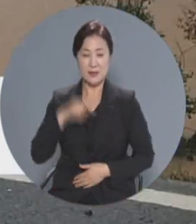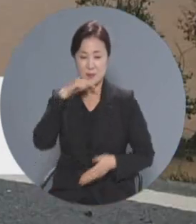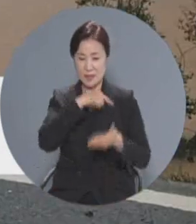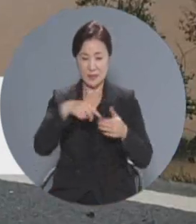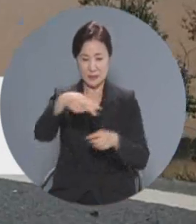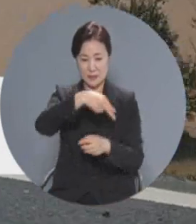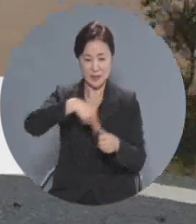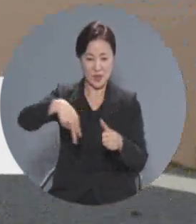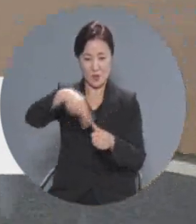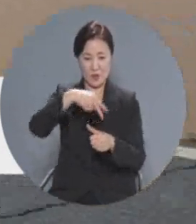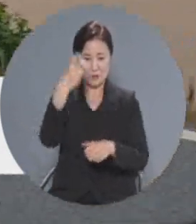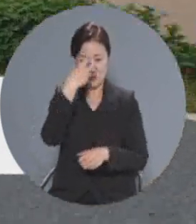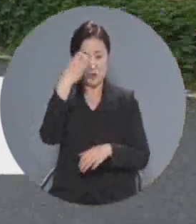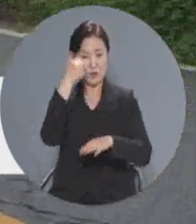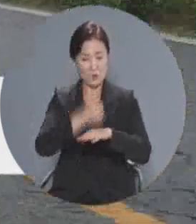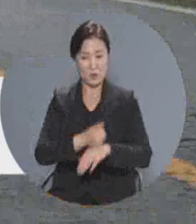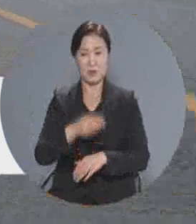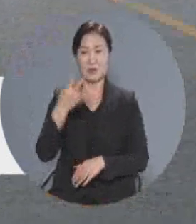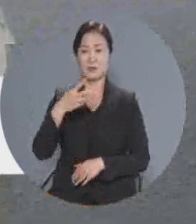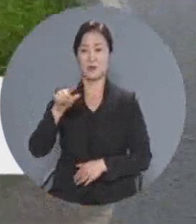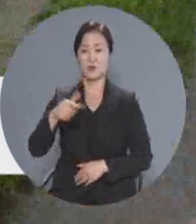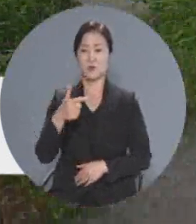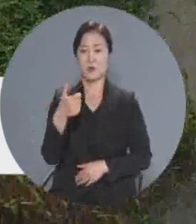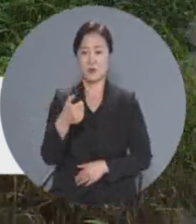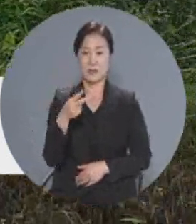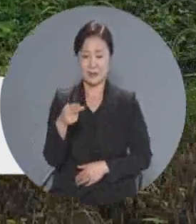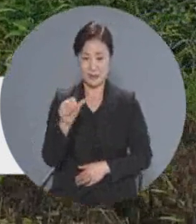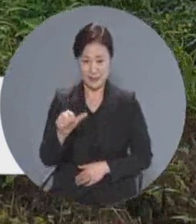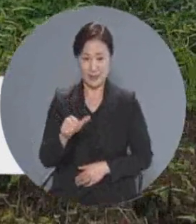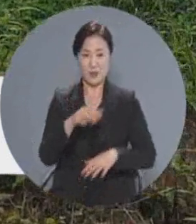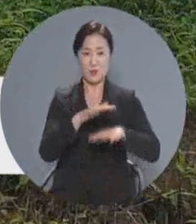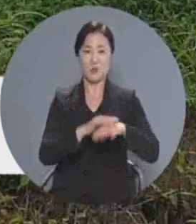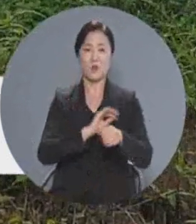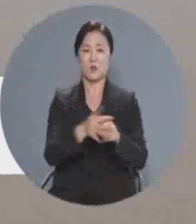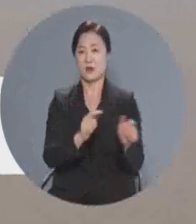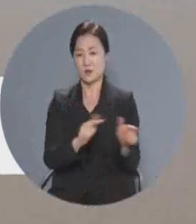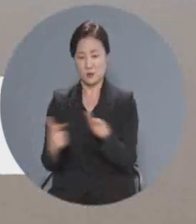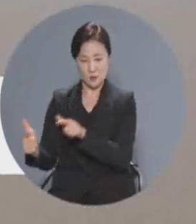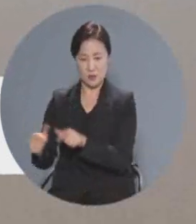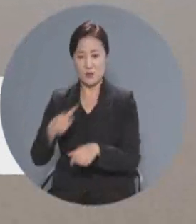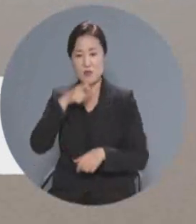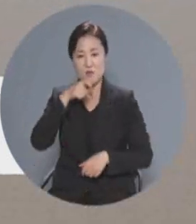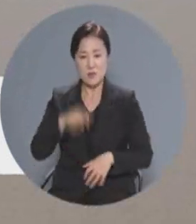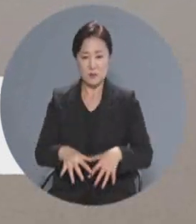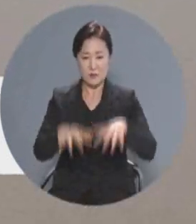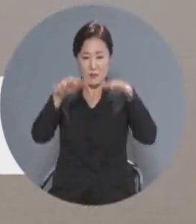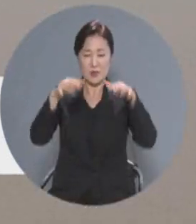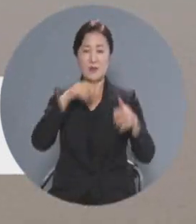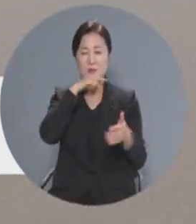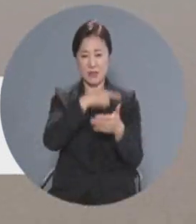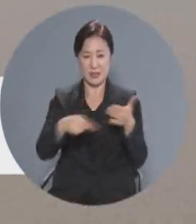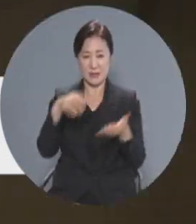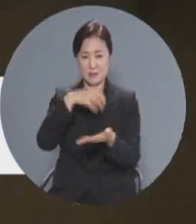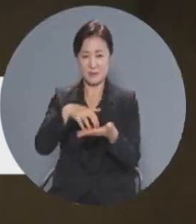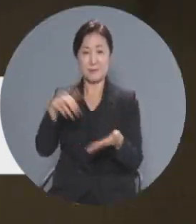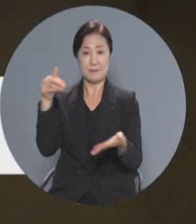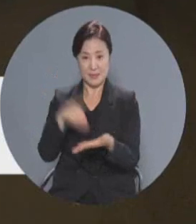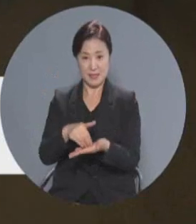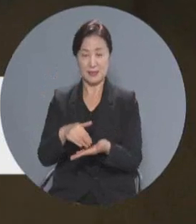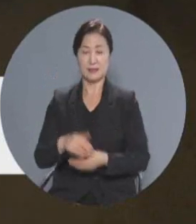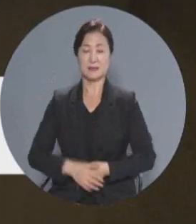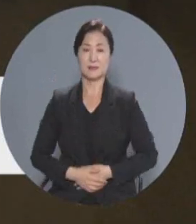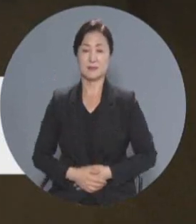조사한 결과 모두 4,650헥타르의 논밭과 과수원에서 침수 피해를 입은 것으로 집계됐다고